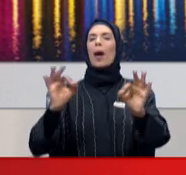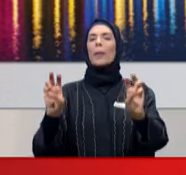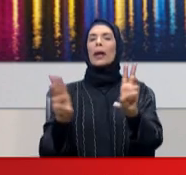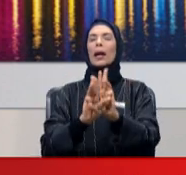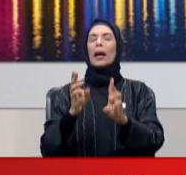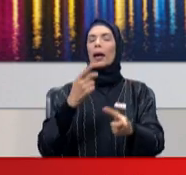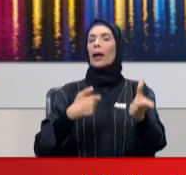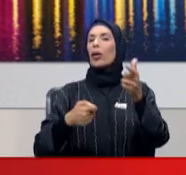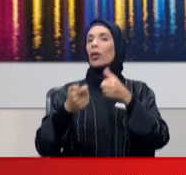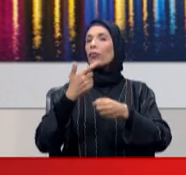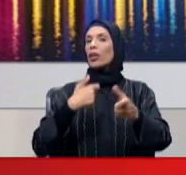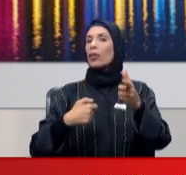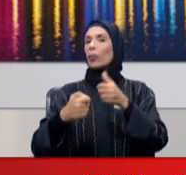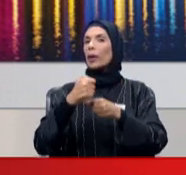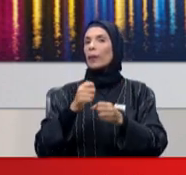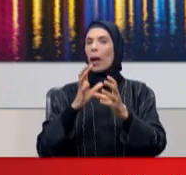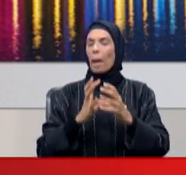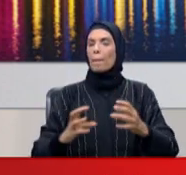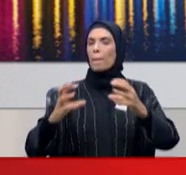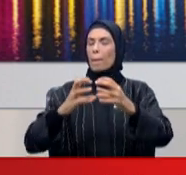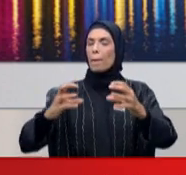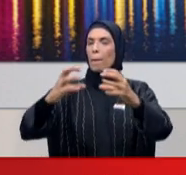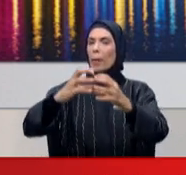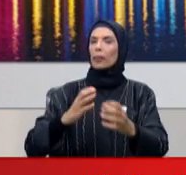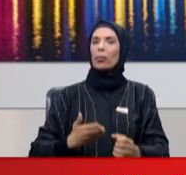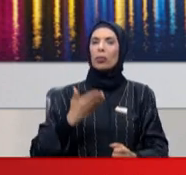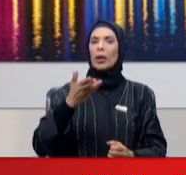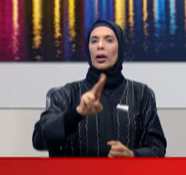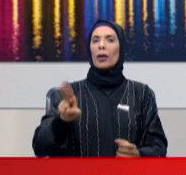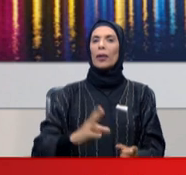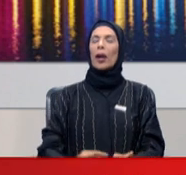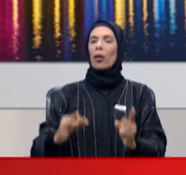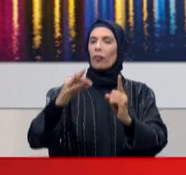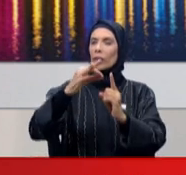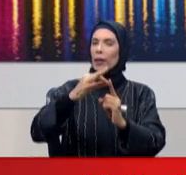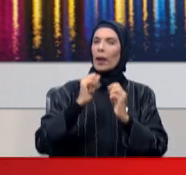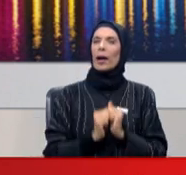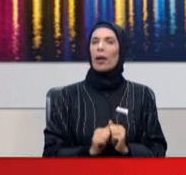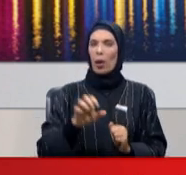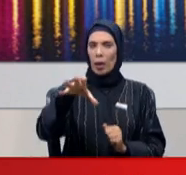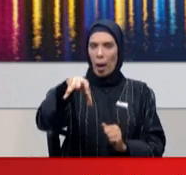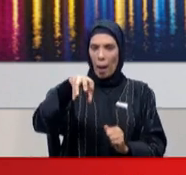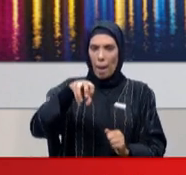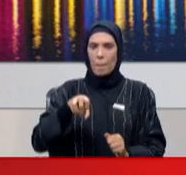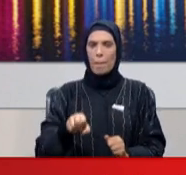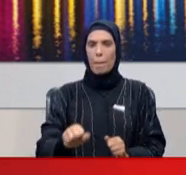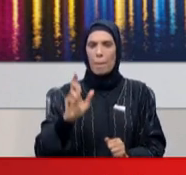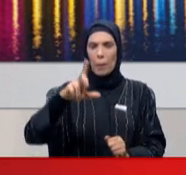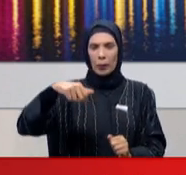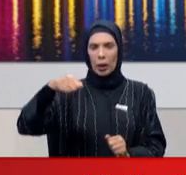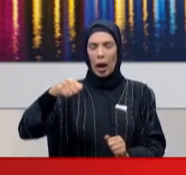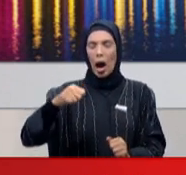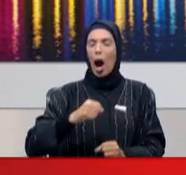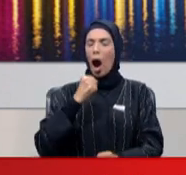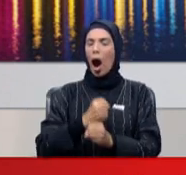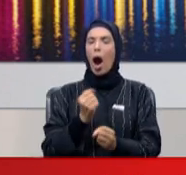من خلال تنفيذ مجموعة من المبادرات. الهدف منها طبعا هو تمكين الوزارة من القيام بدورها اللي تطمح له،